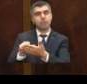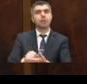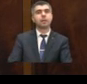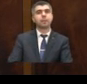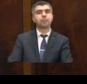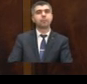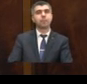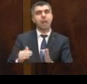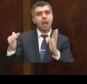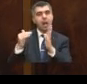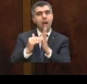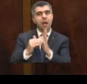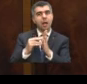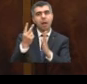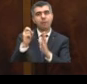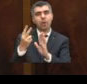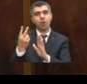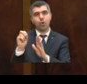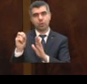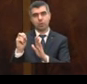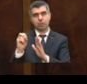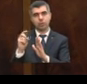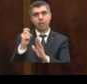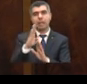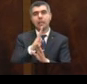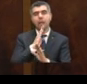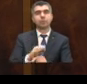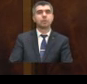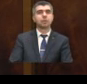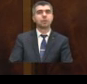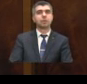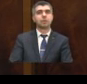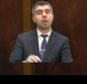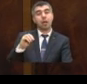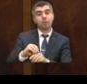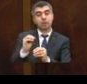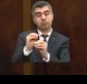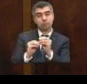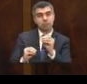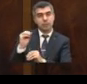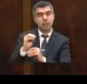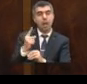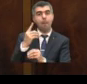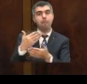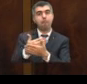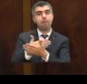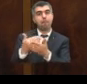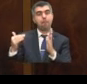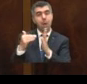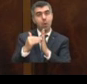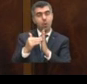غاية نهاية دجنبر 2020، وكذلك بالنسبة للرفع للسقف من 1 مليون درهم اللي جاب به المشروع